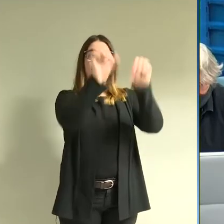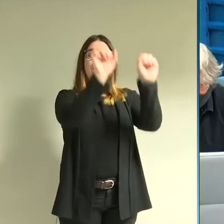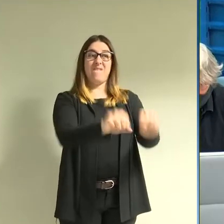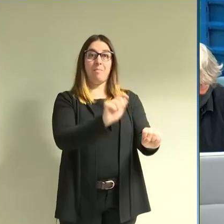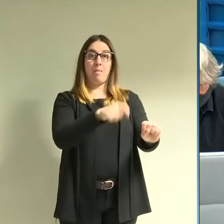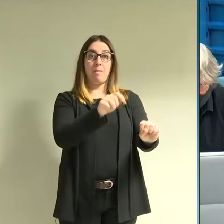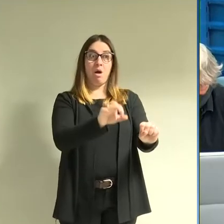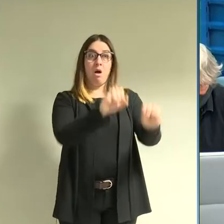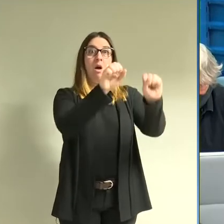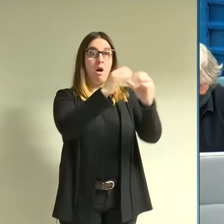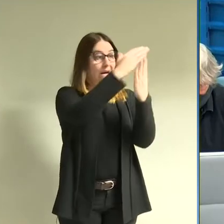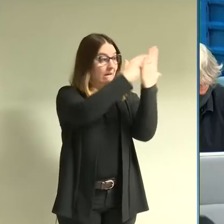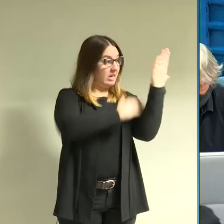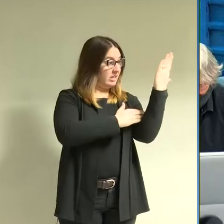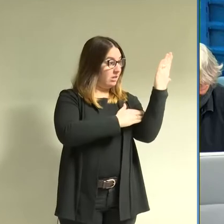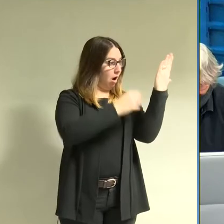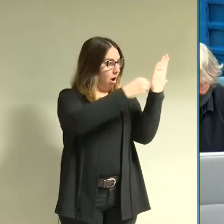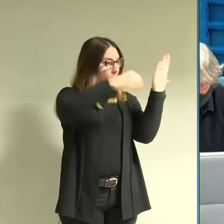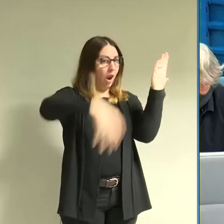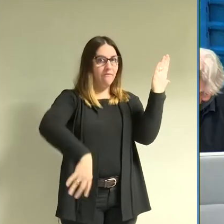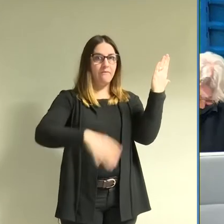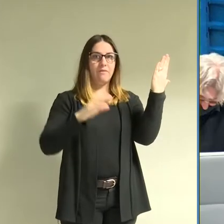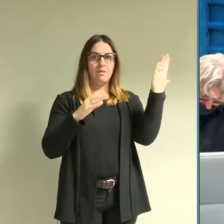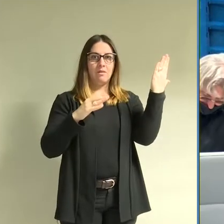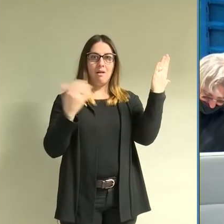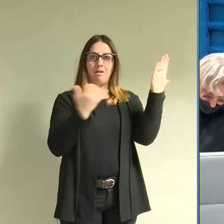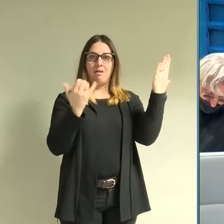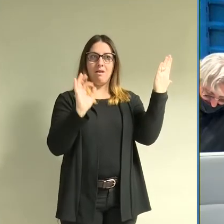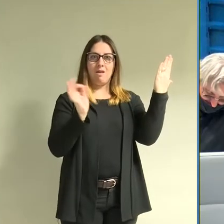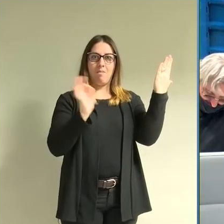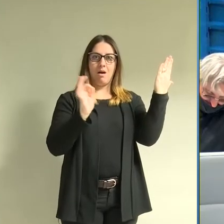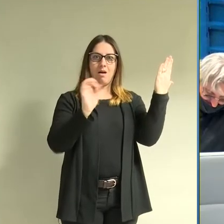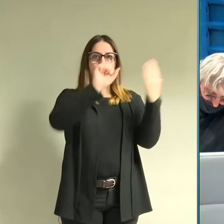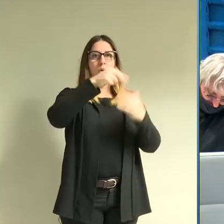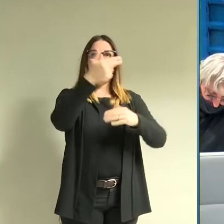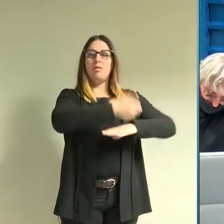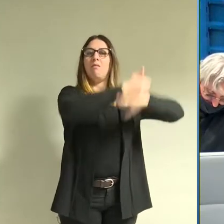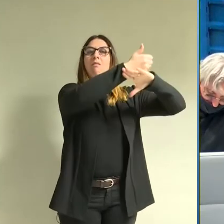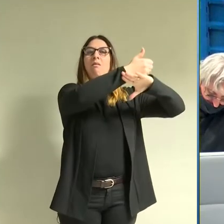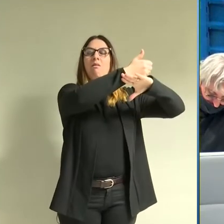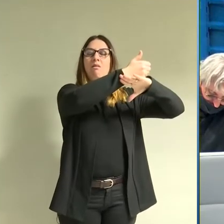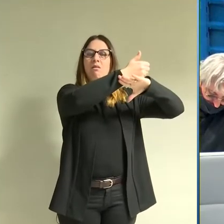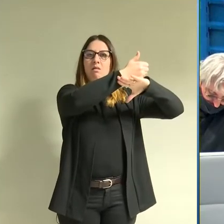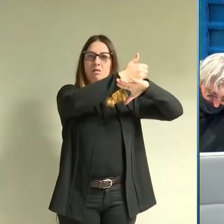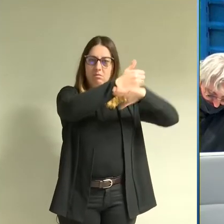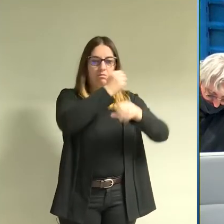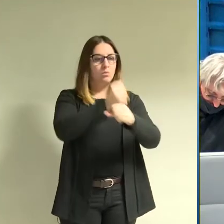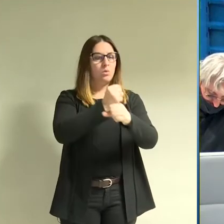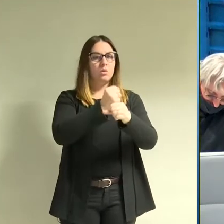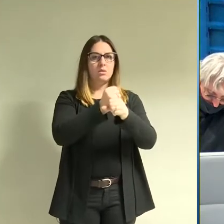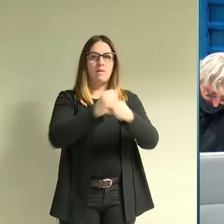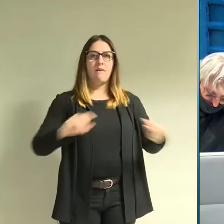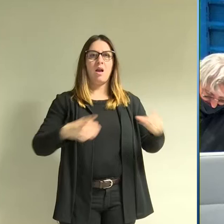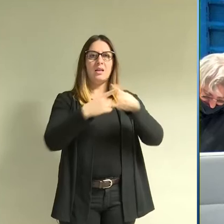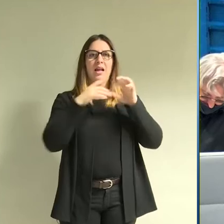dressée dans le palais responsables de l'éducation nationale dans le cadre du travail sur la carte scolaire